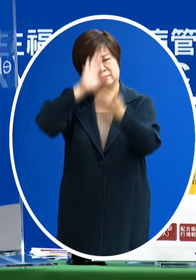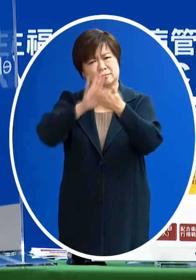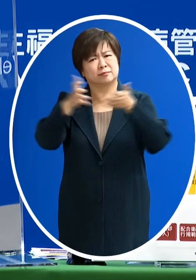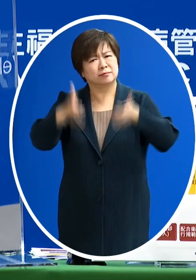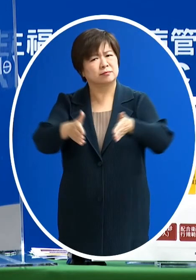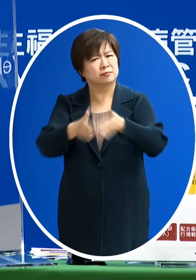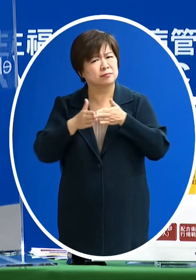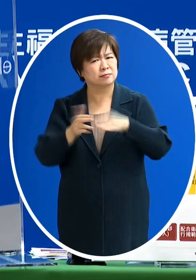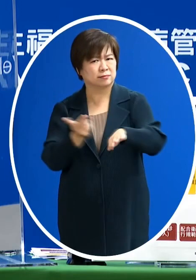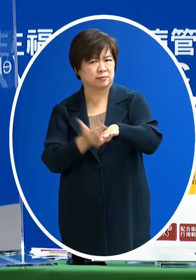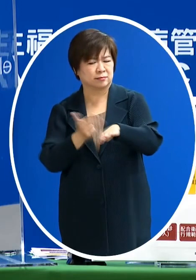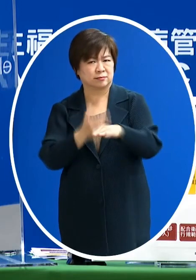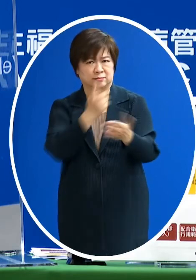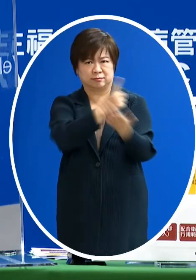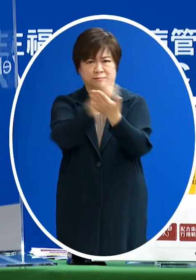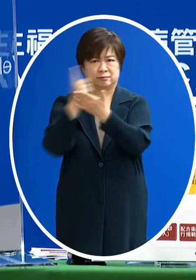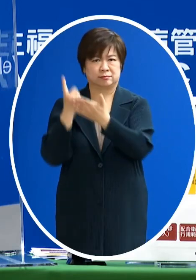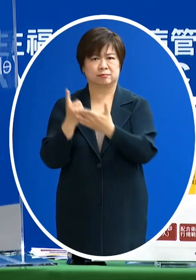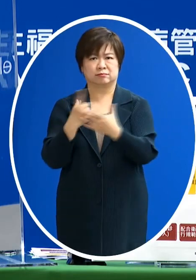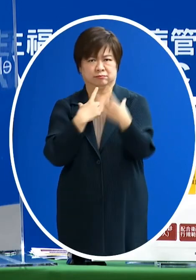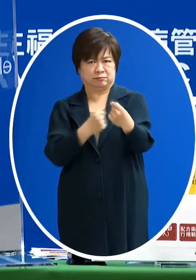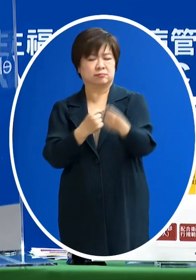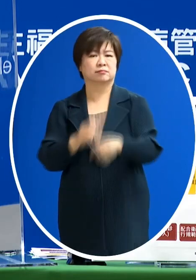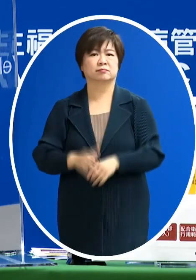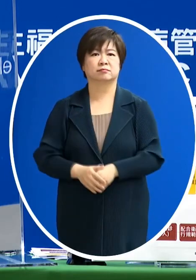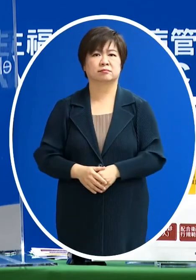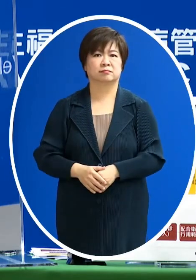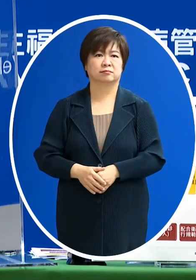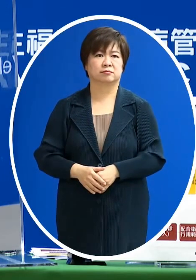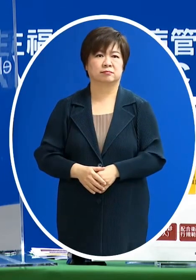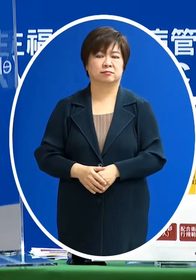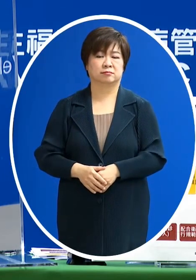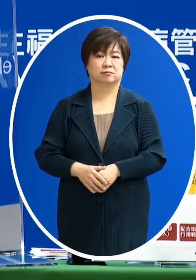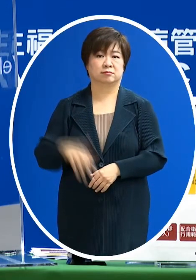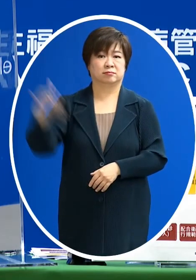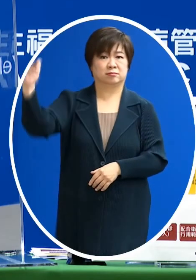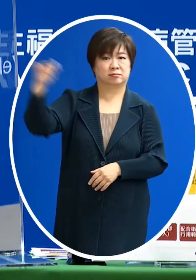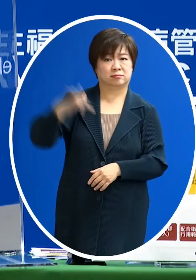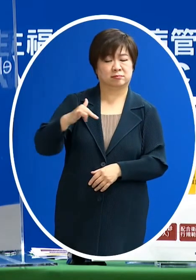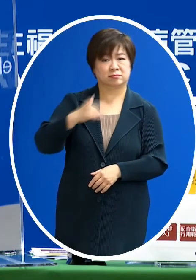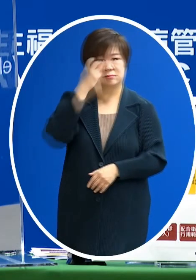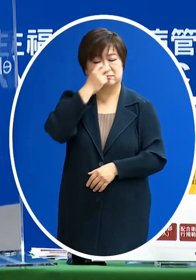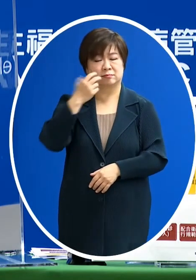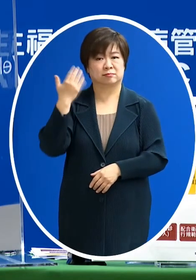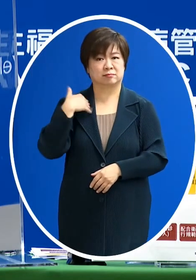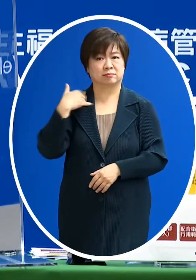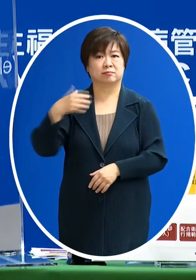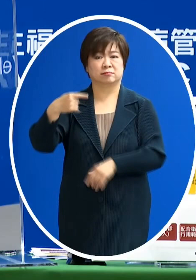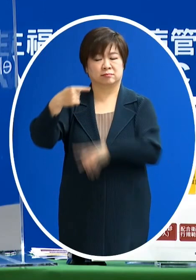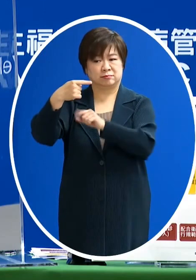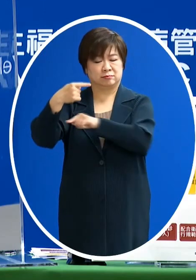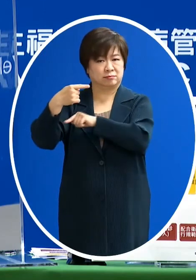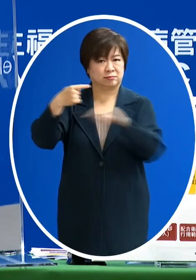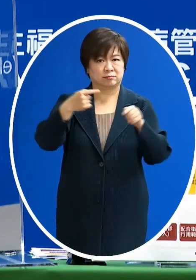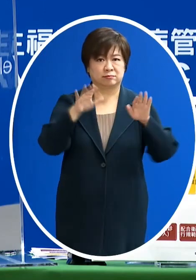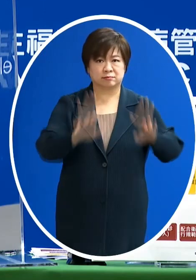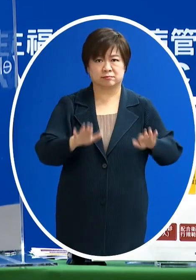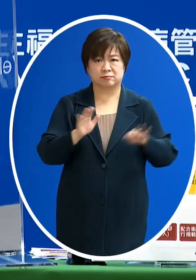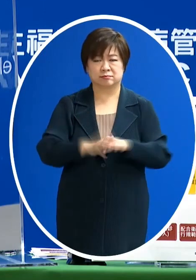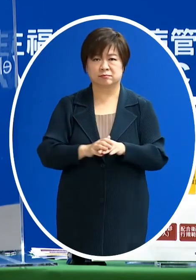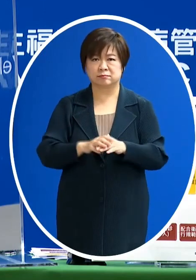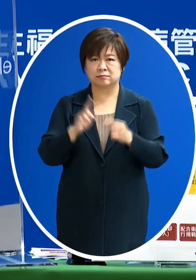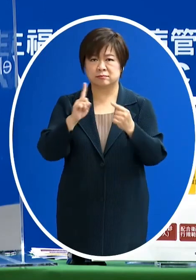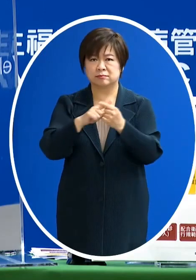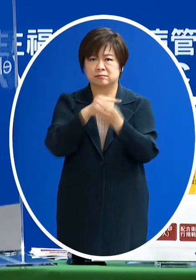策，大家都需要配合。那我们在机场采检从1月11号开始到现在也做了